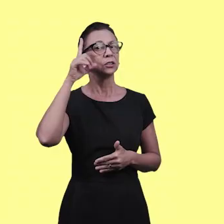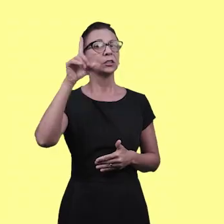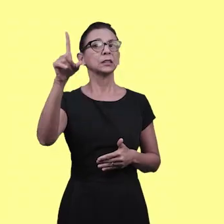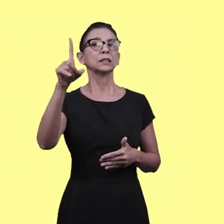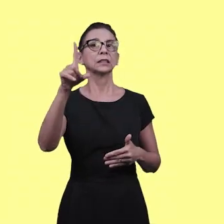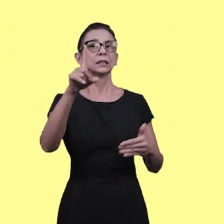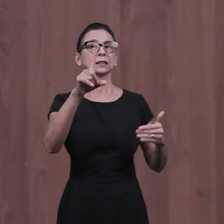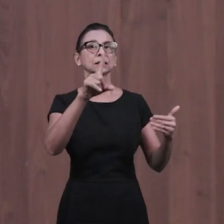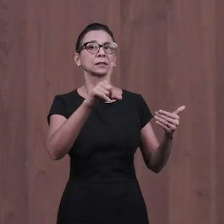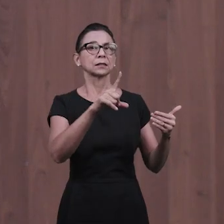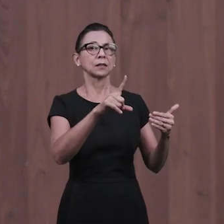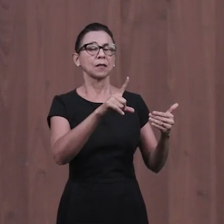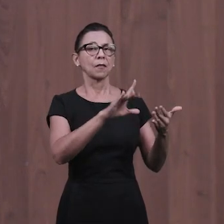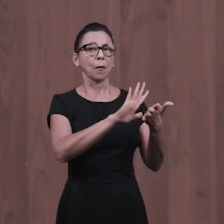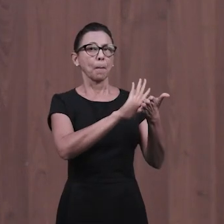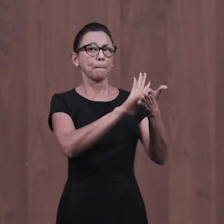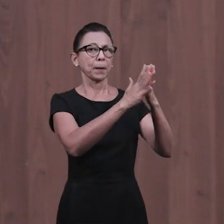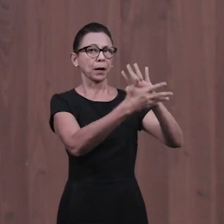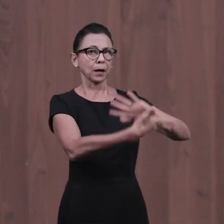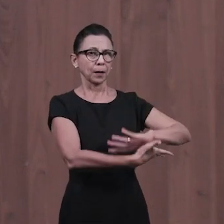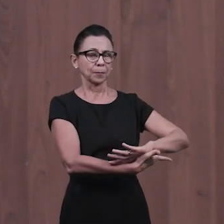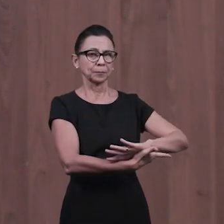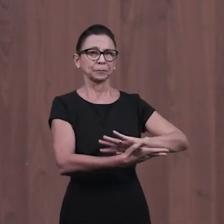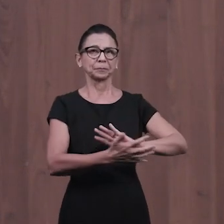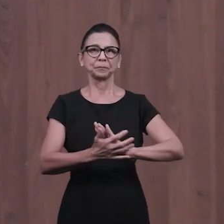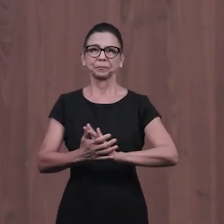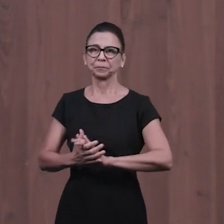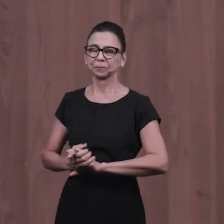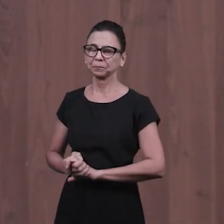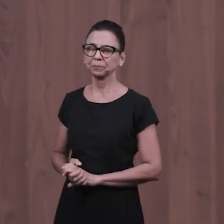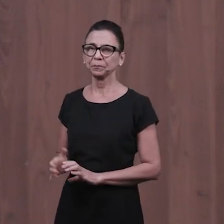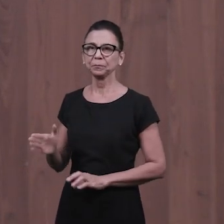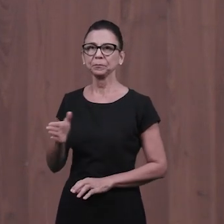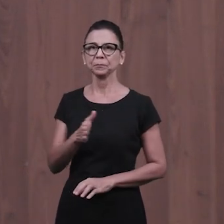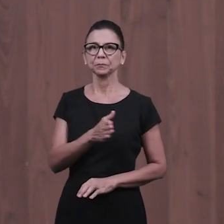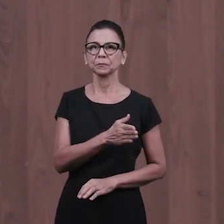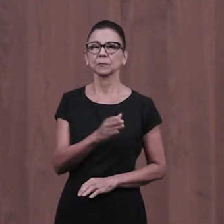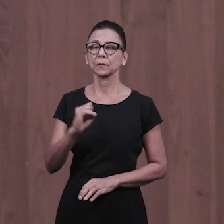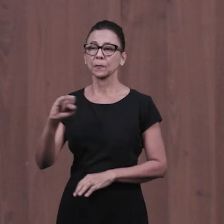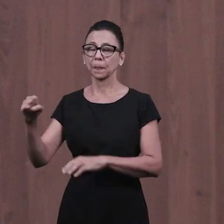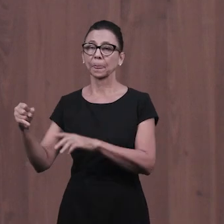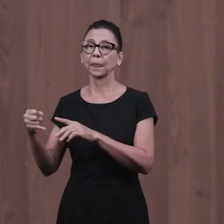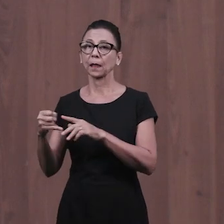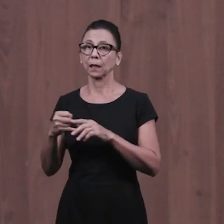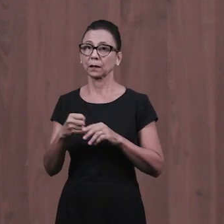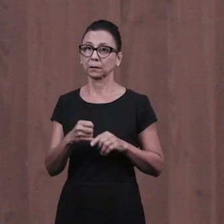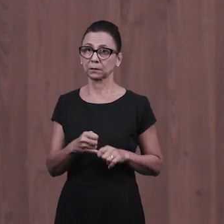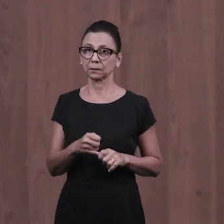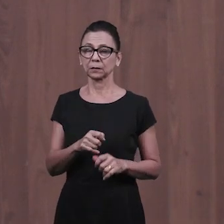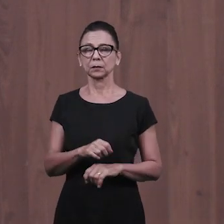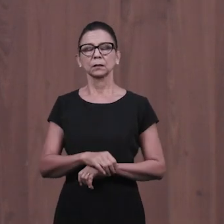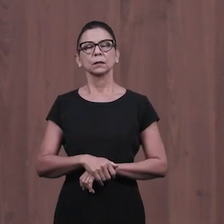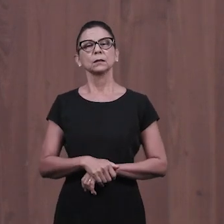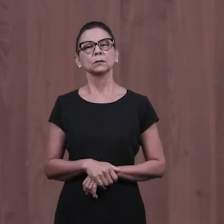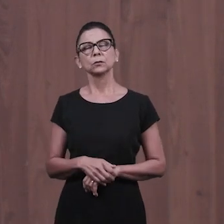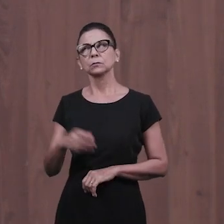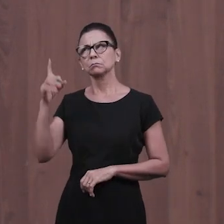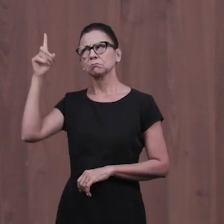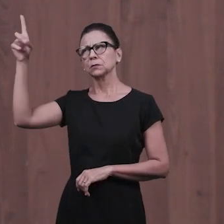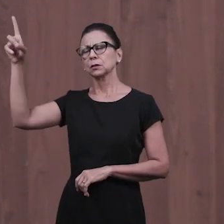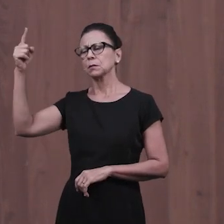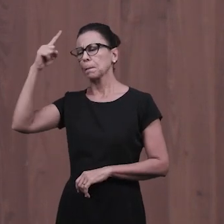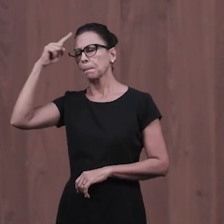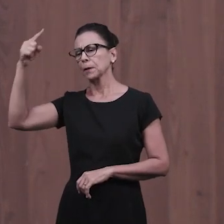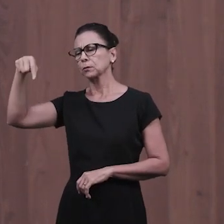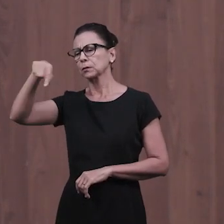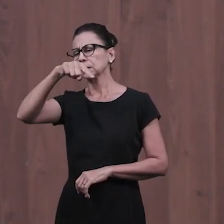Josué, il a été un serviteur choisi par Dieu pour remplacer Moïse, qui était en train de guider le peuple